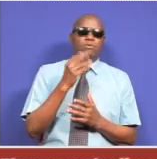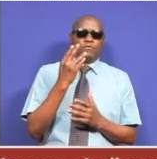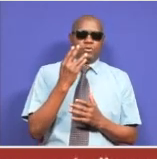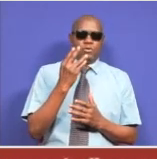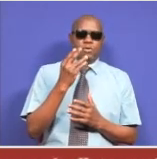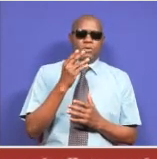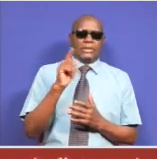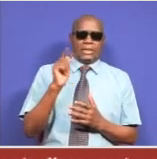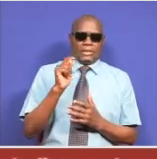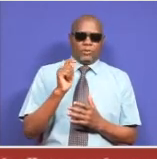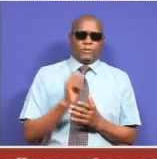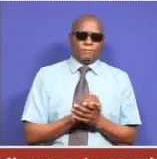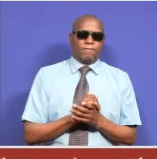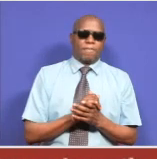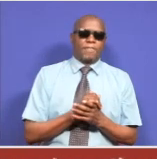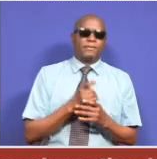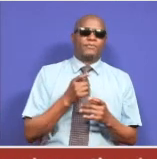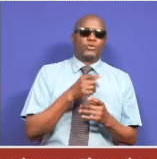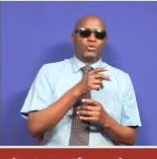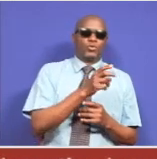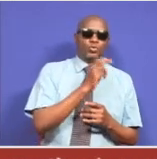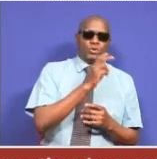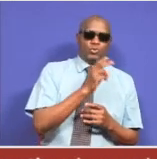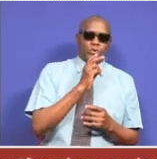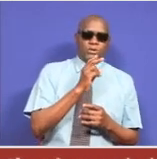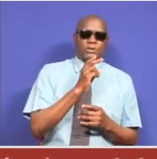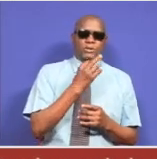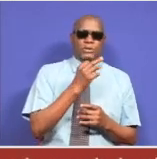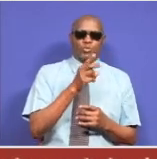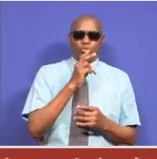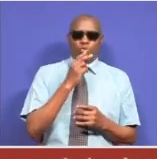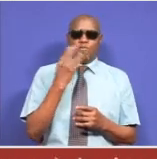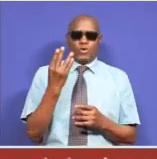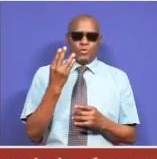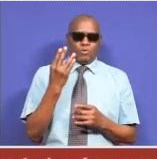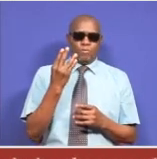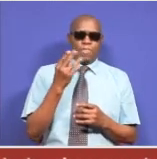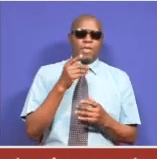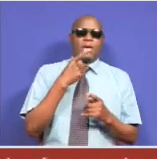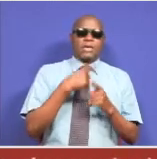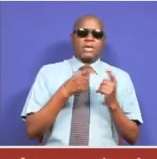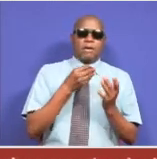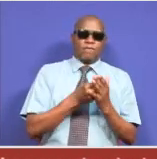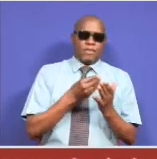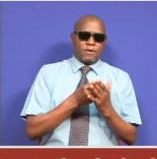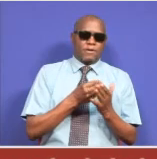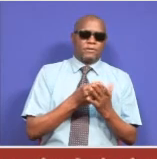mwaka 2023 mwaka 2024. Watanga amesema katika mwaka wa fedha mwaka